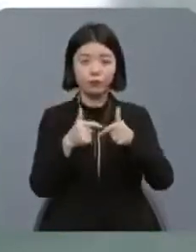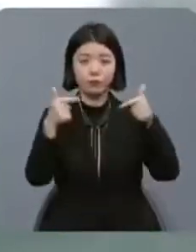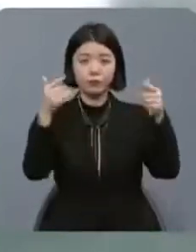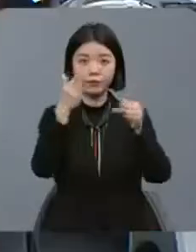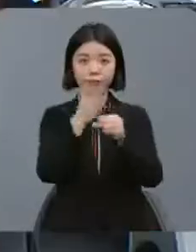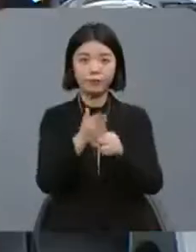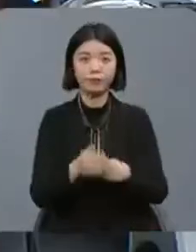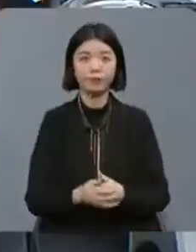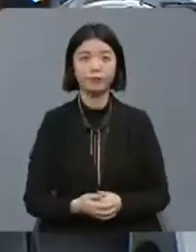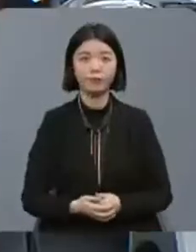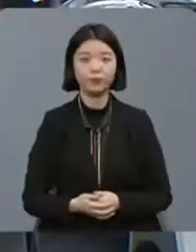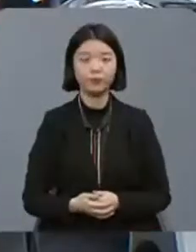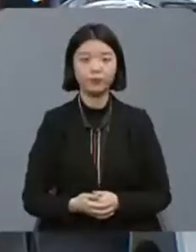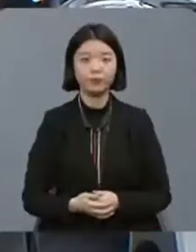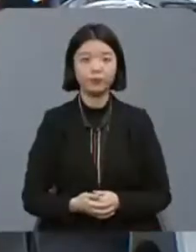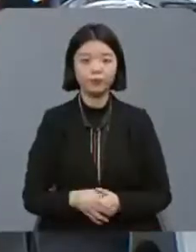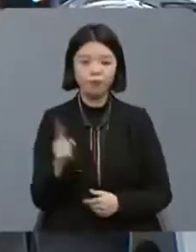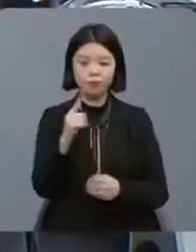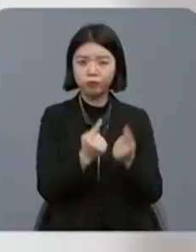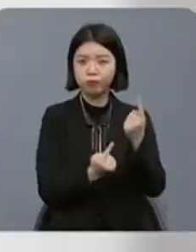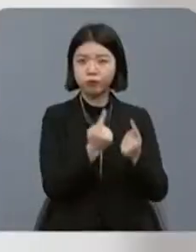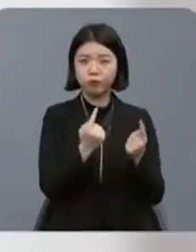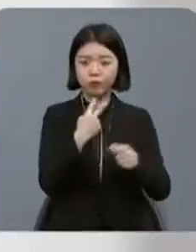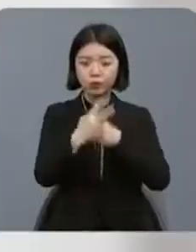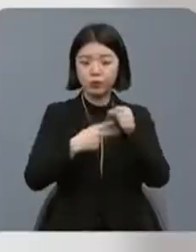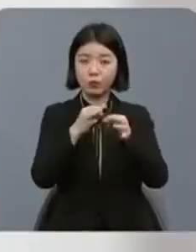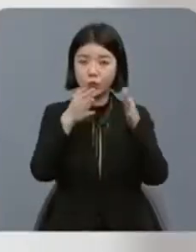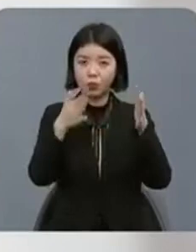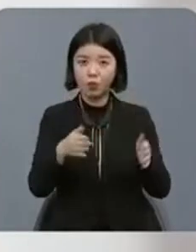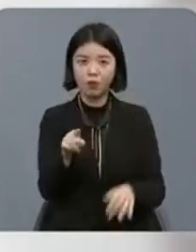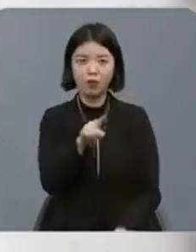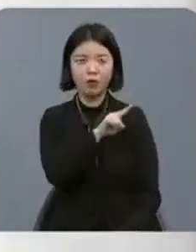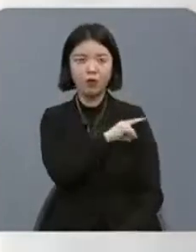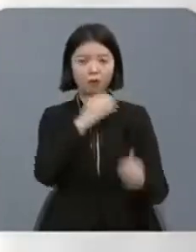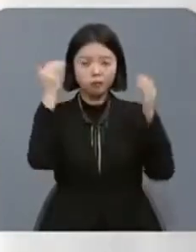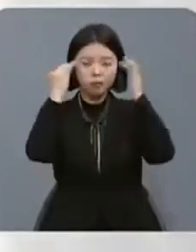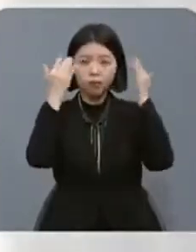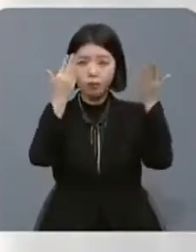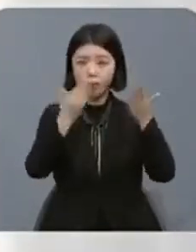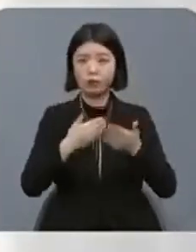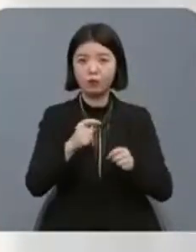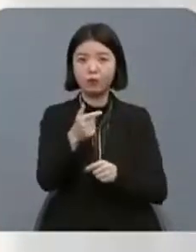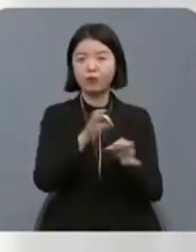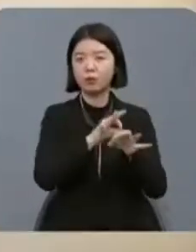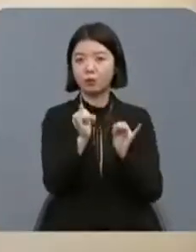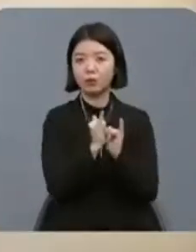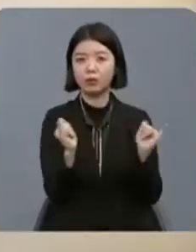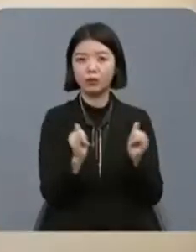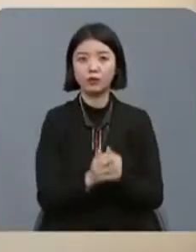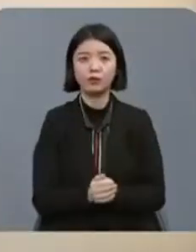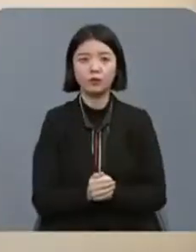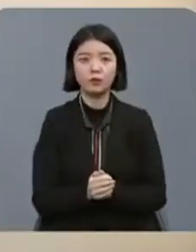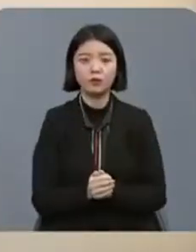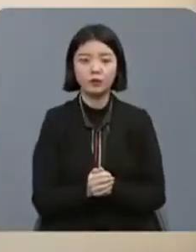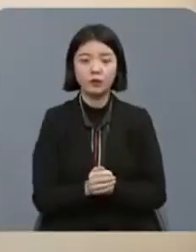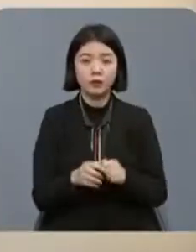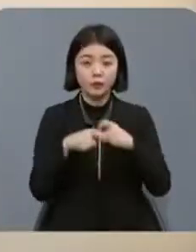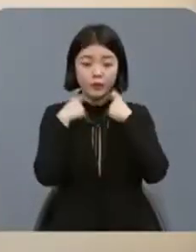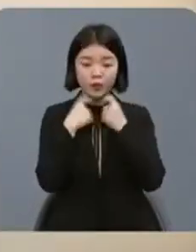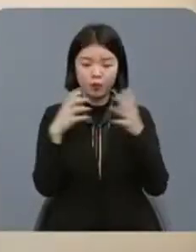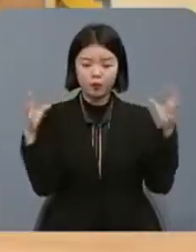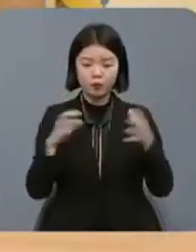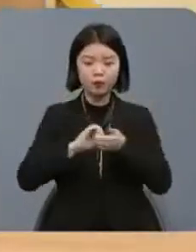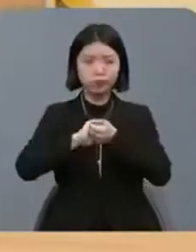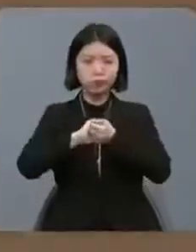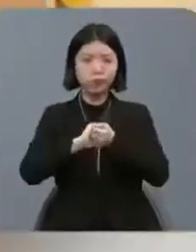있습니다. 무엇보다 지난 2년 동안 가장 고통받은 건 소상공인입니다. 사적 모임